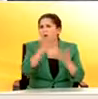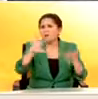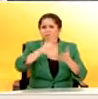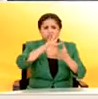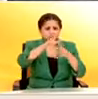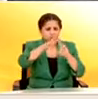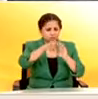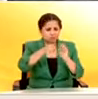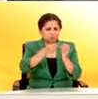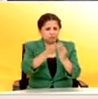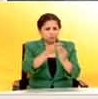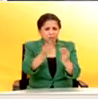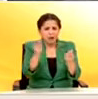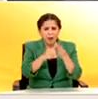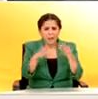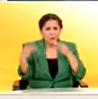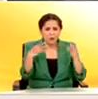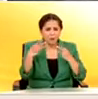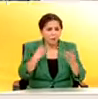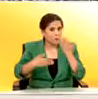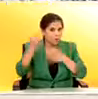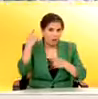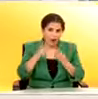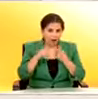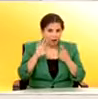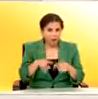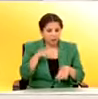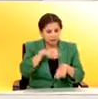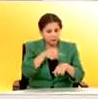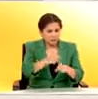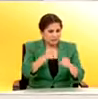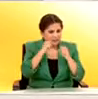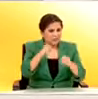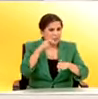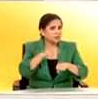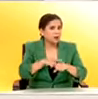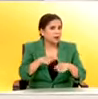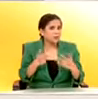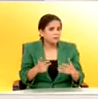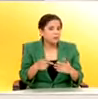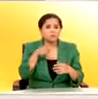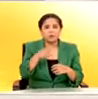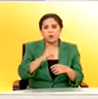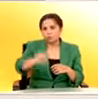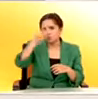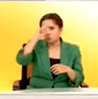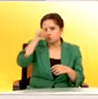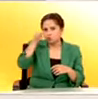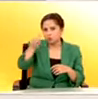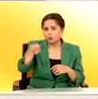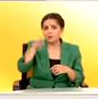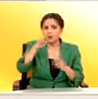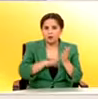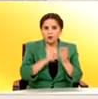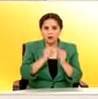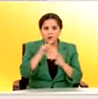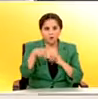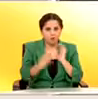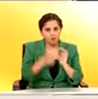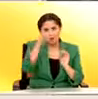का भयावह माहौल बना हुआ था। ऐसे मुश्किल समय में गुजरात के नवानगर के जाम